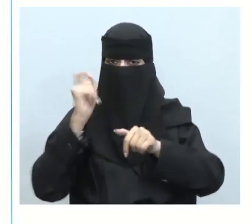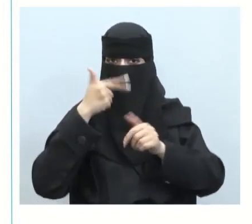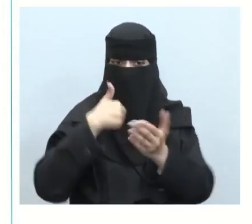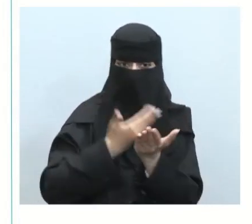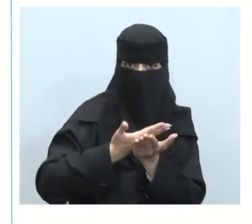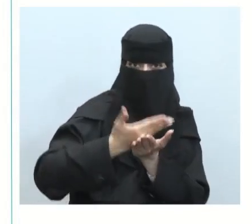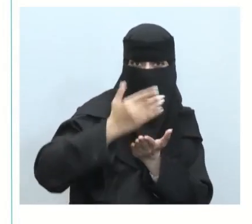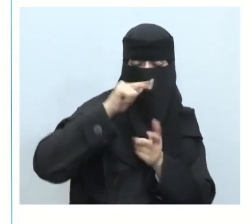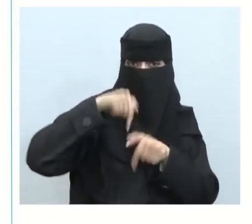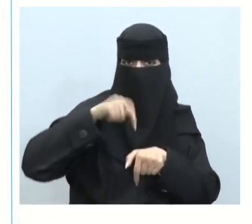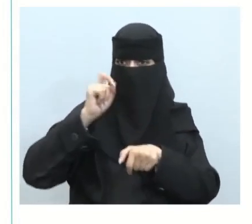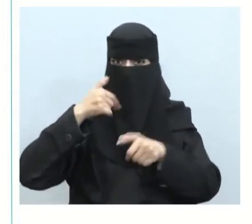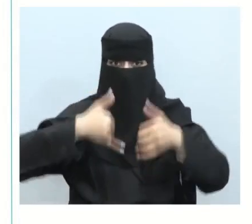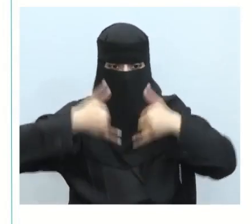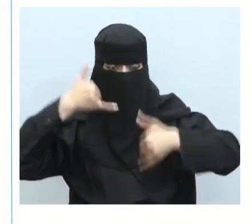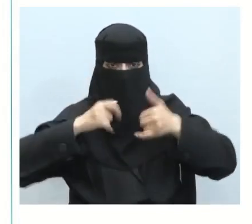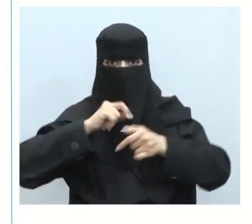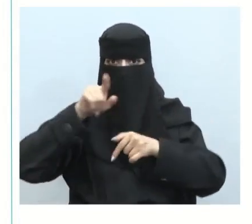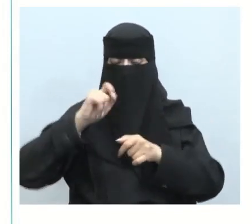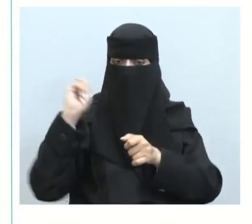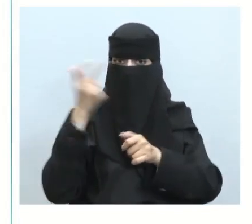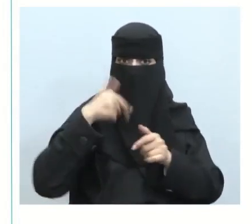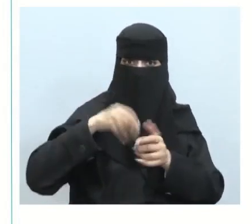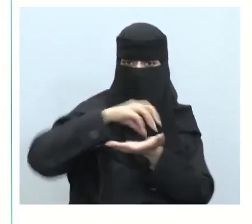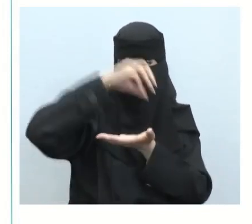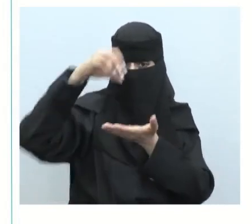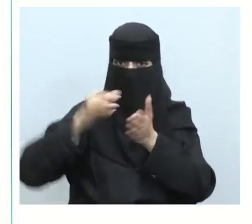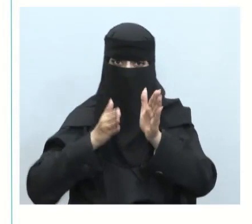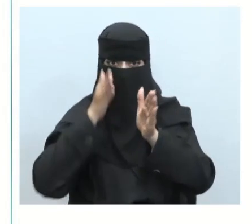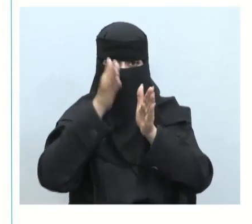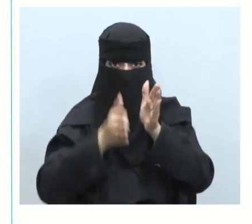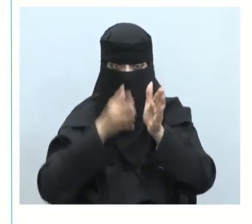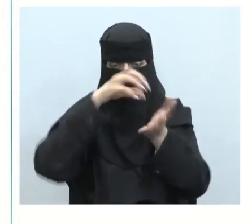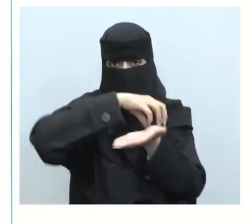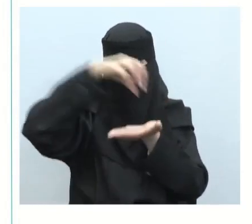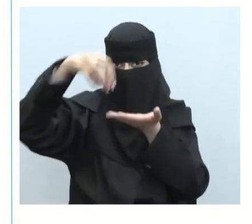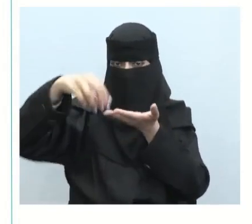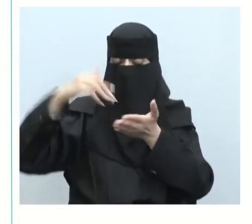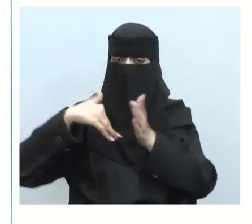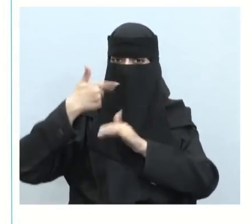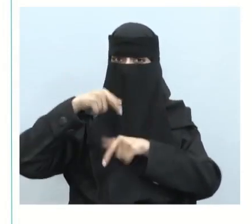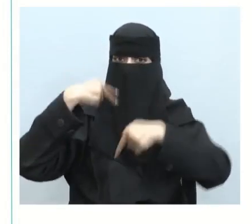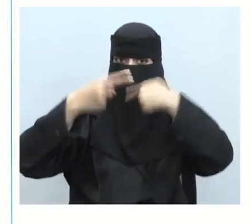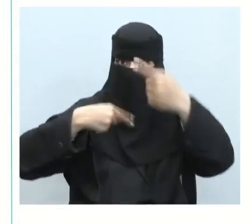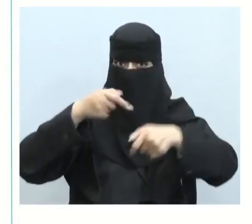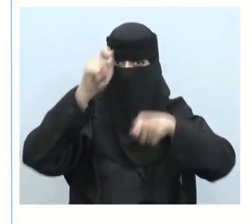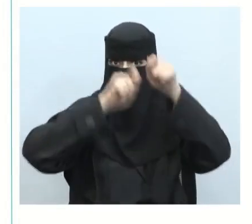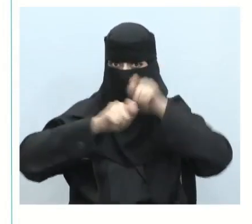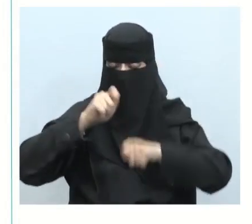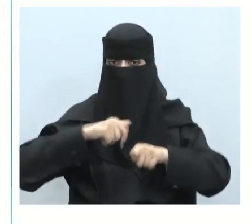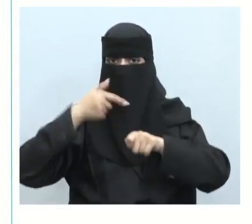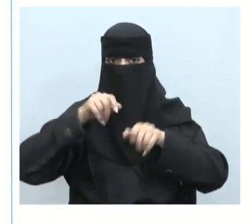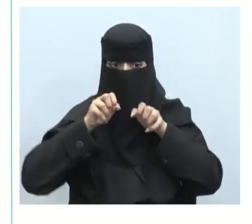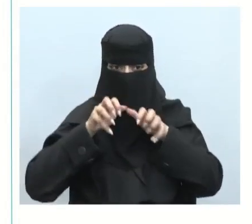وغيره وسرعه النقل بالقطارات بين الدول وبعد ذلك استمر استخدام الالات